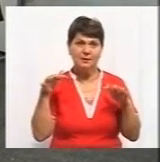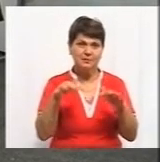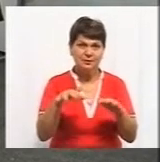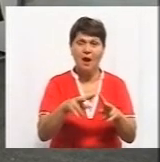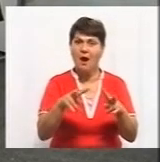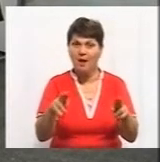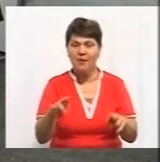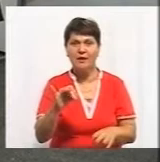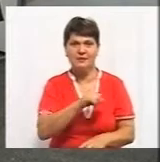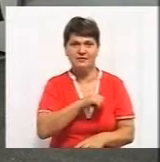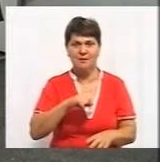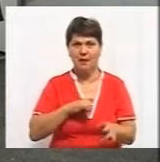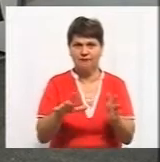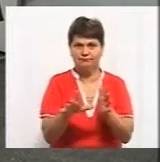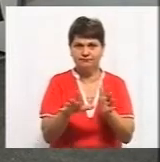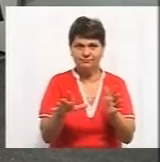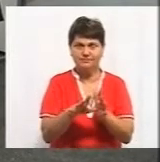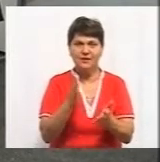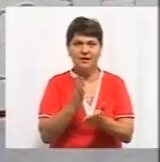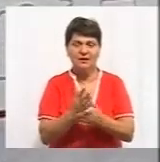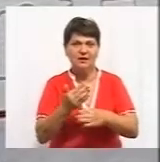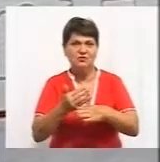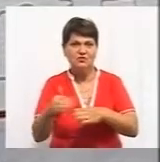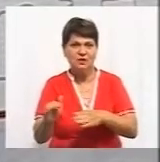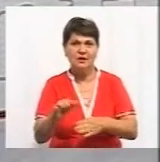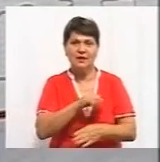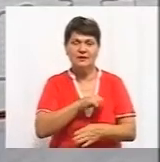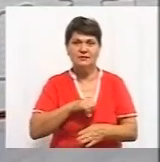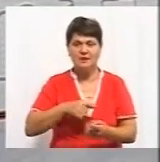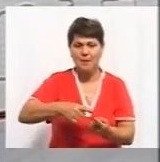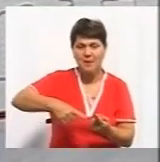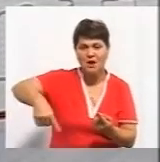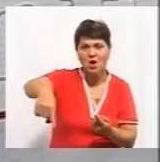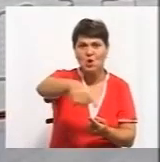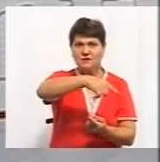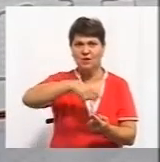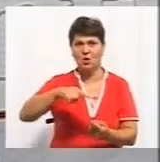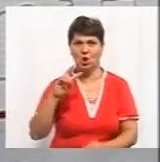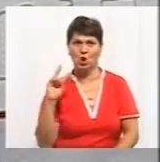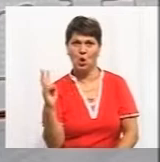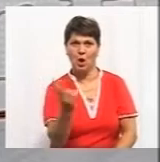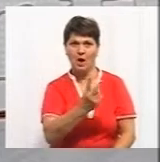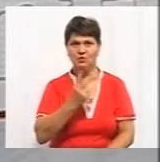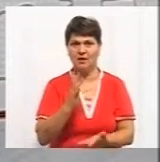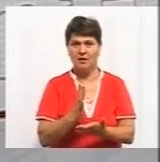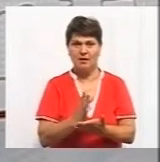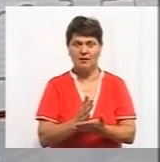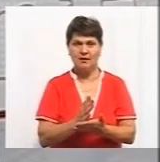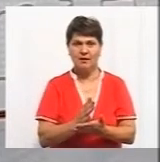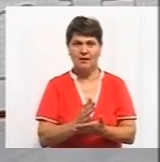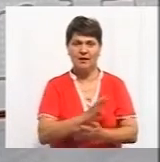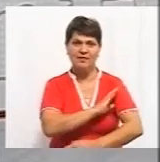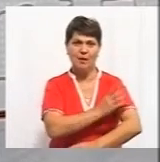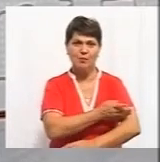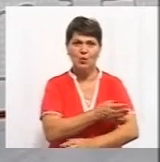і сама лінія, тому що є спецчастини на лінії, є сам радіус розворота тролейбусів, є сама